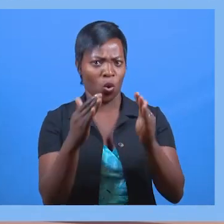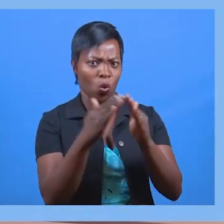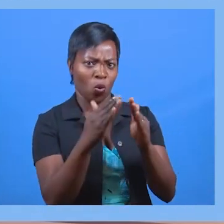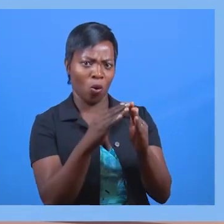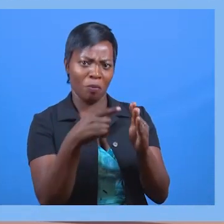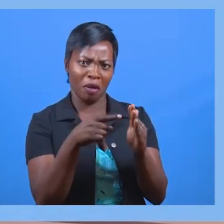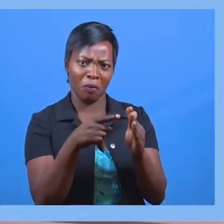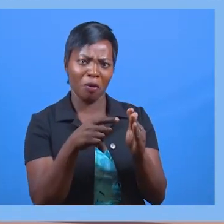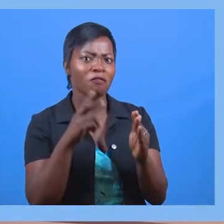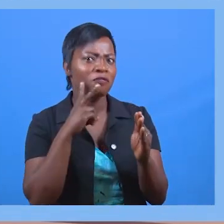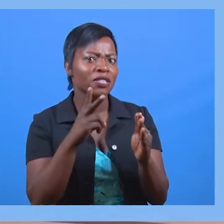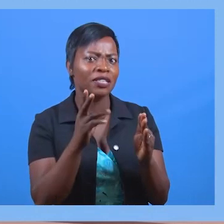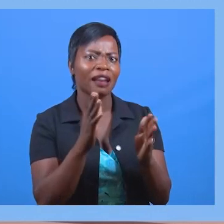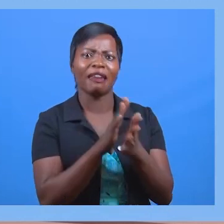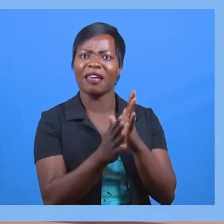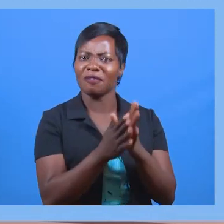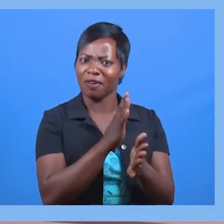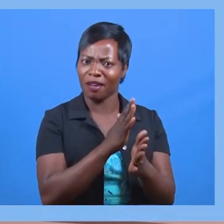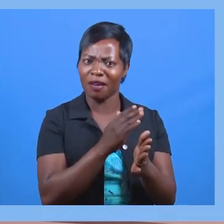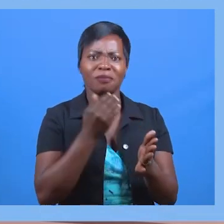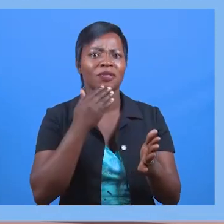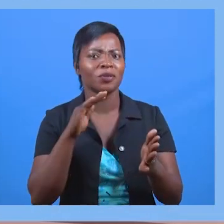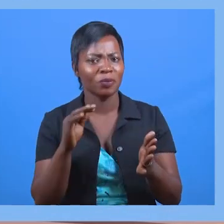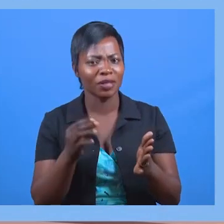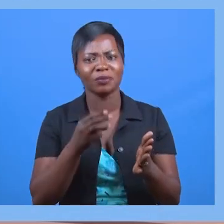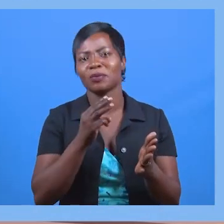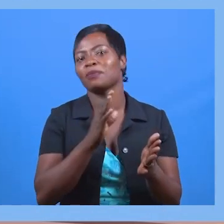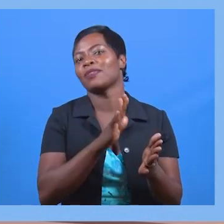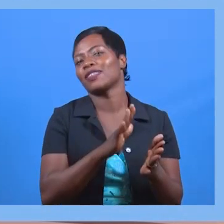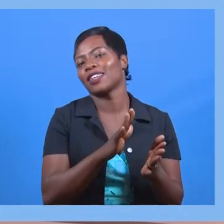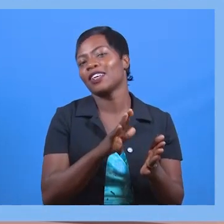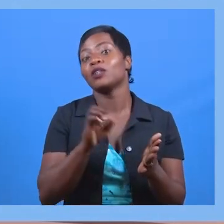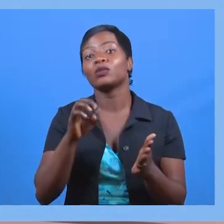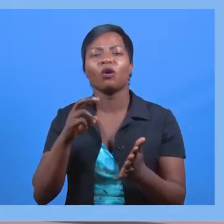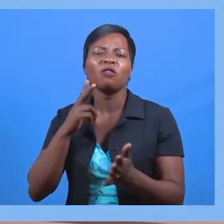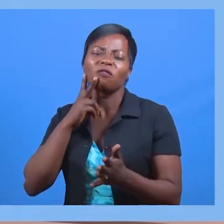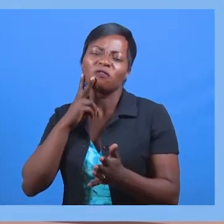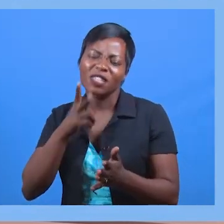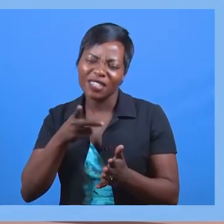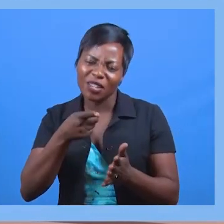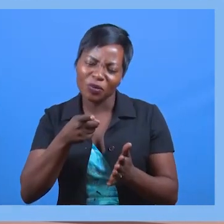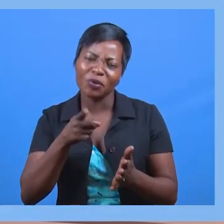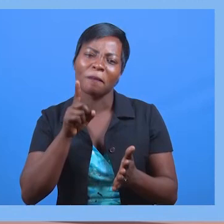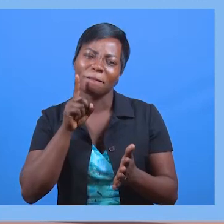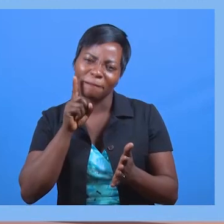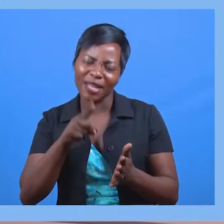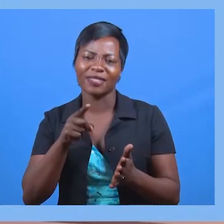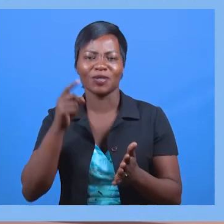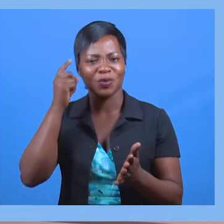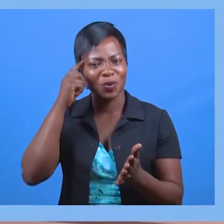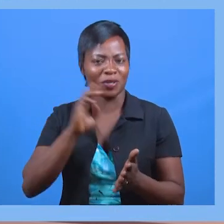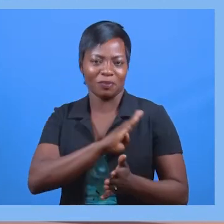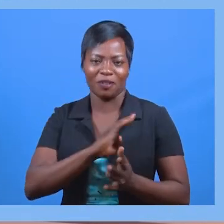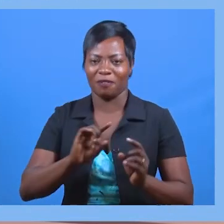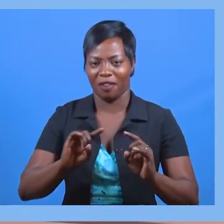asi pane migano. Uyenzi hunosvika papi? Ndakumboya kwamuri Dr. motipa zvamuda kutipa